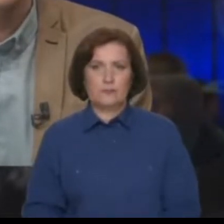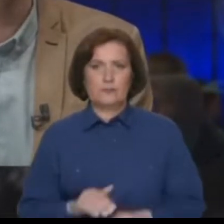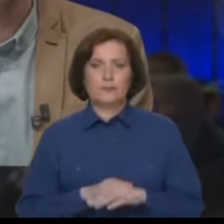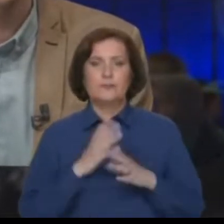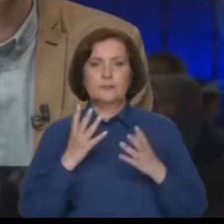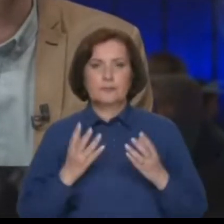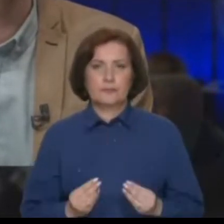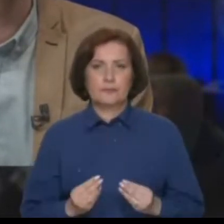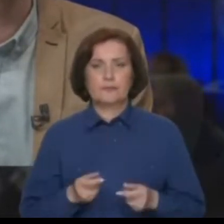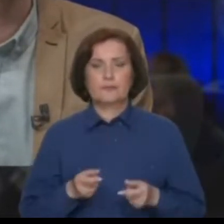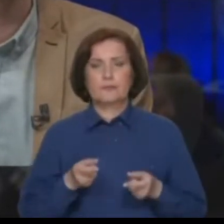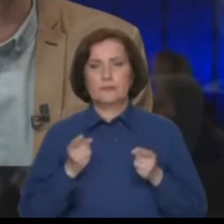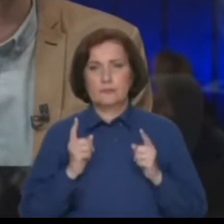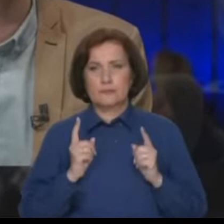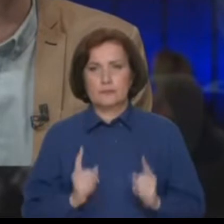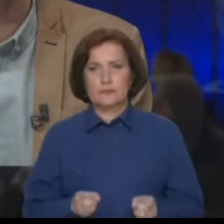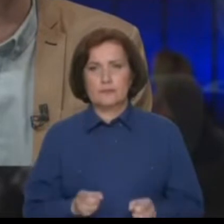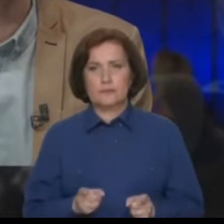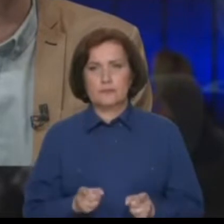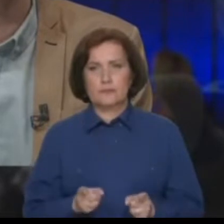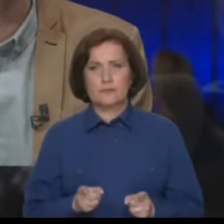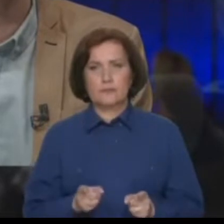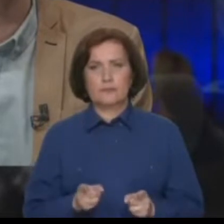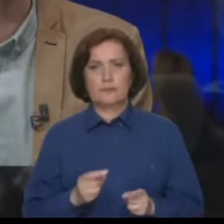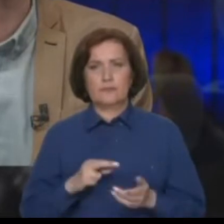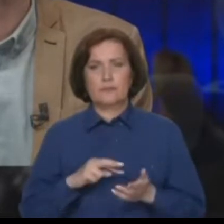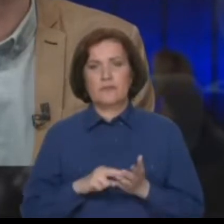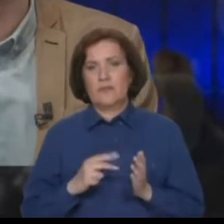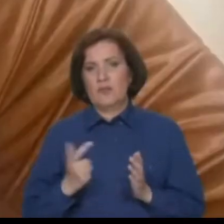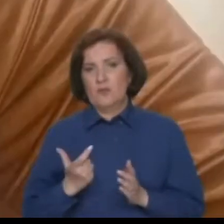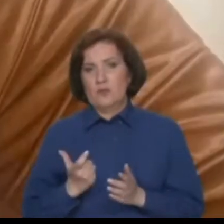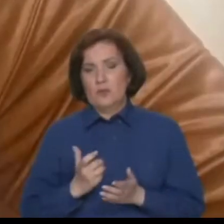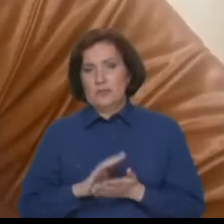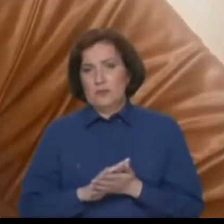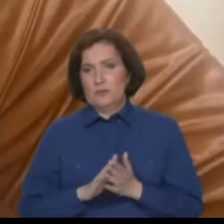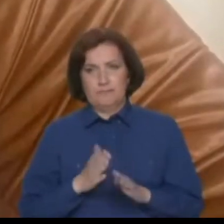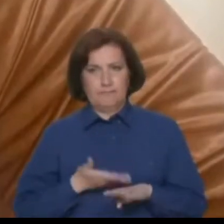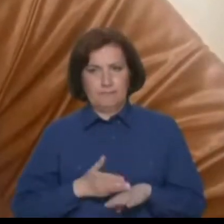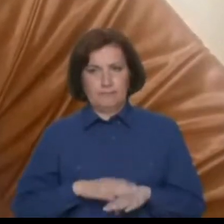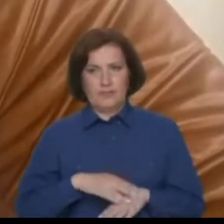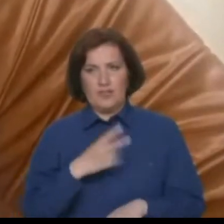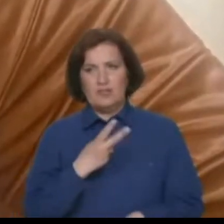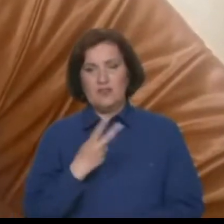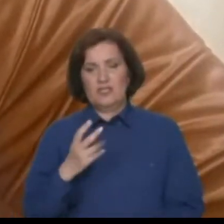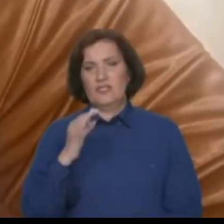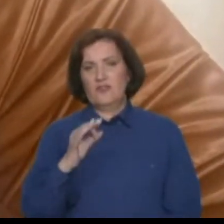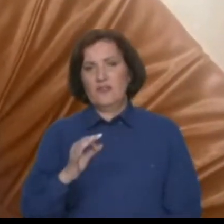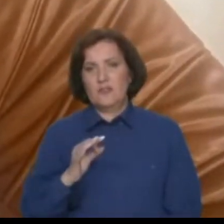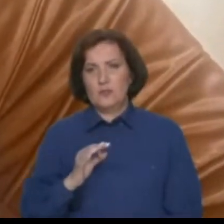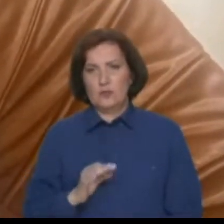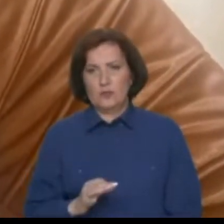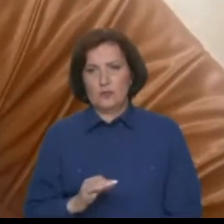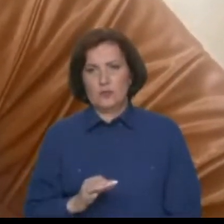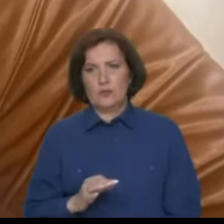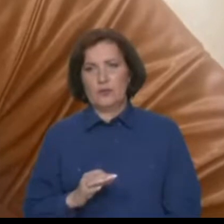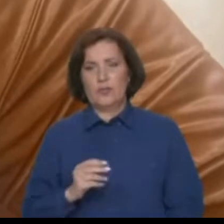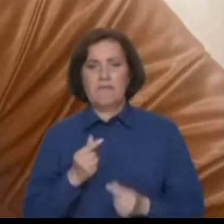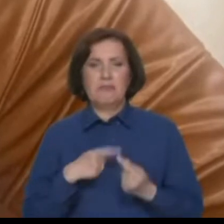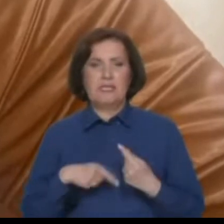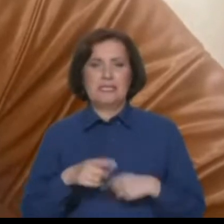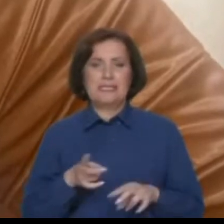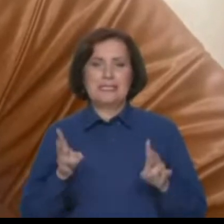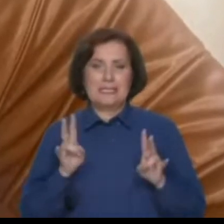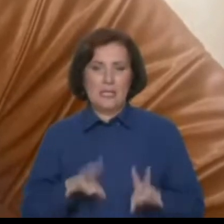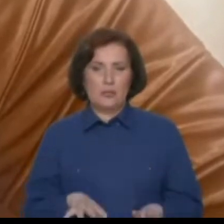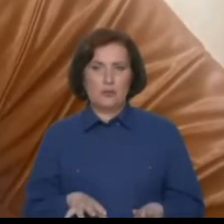Доброго дня. Насправді, статистика в економіці дуже складна, тому що тільки 22% бізнесу